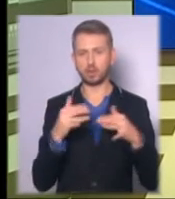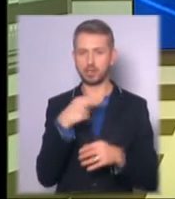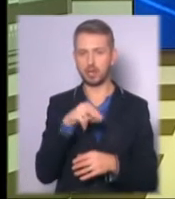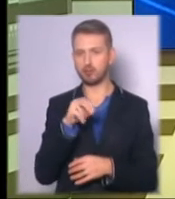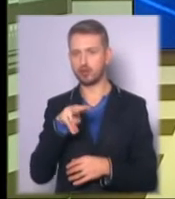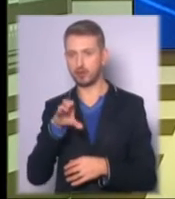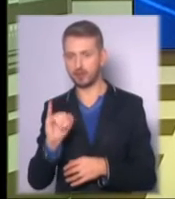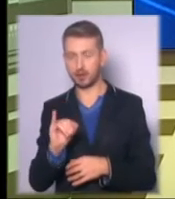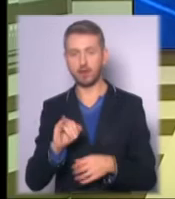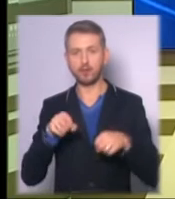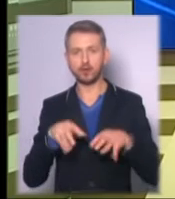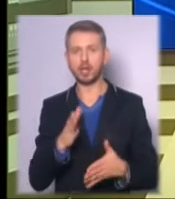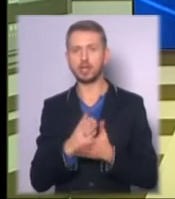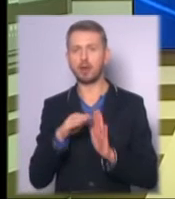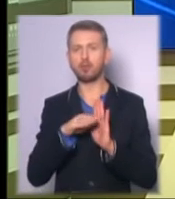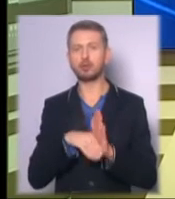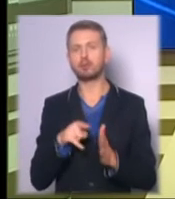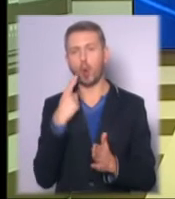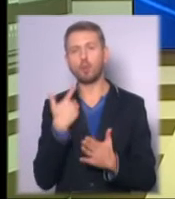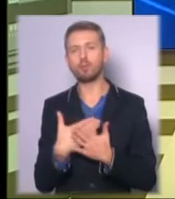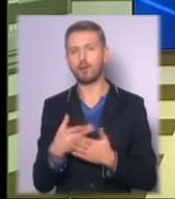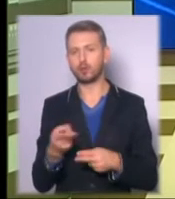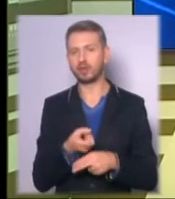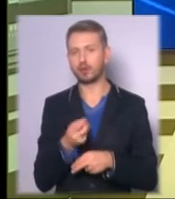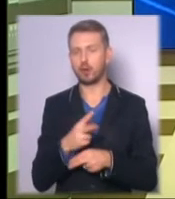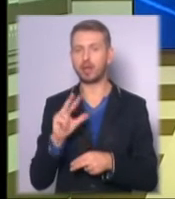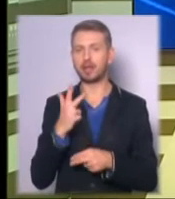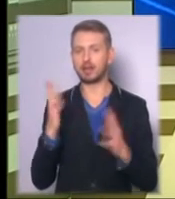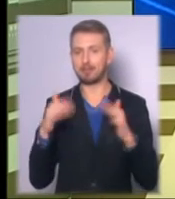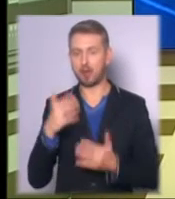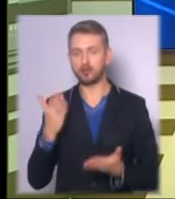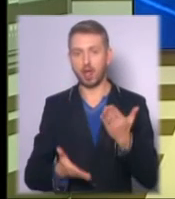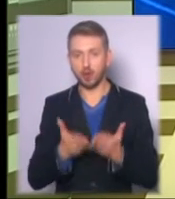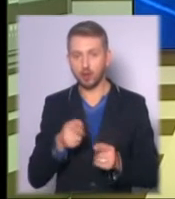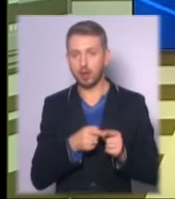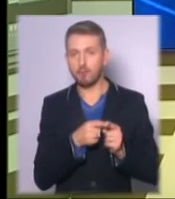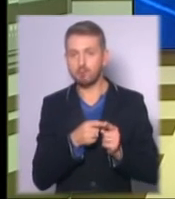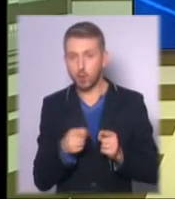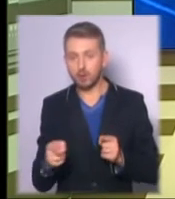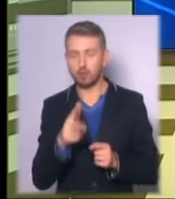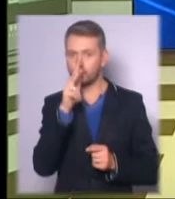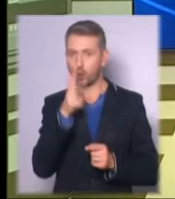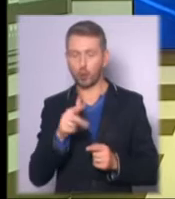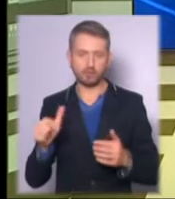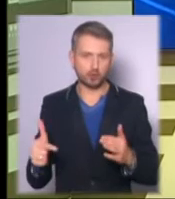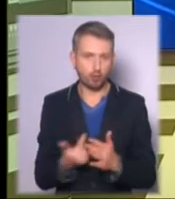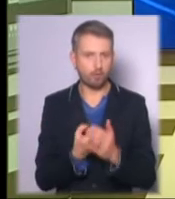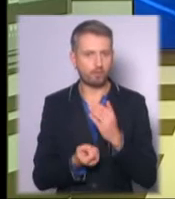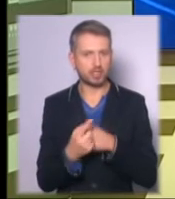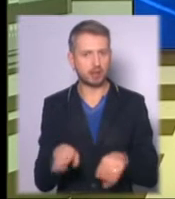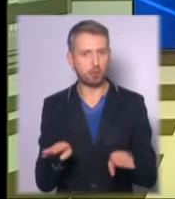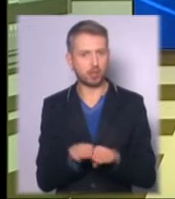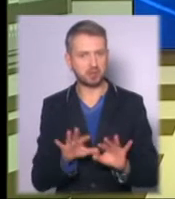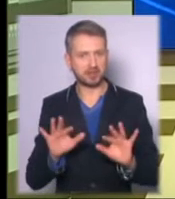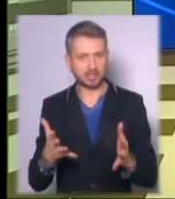у рішенні є пункт про умовну дискваліфікацію на третій матч у разі, якщо протягом 3 років знову виникне подібний